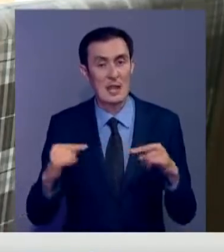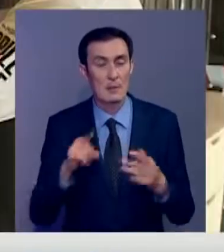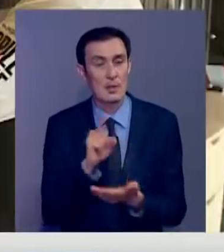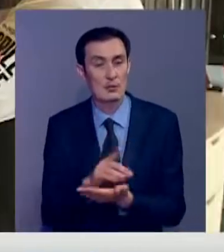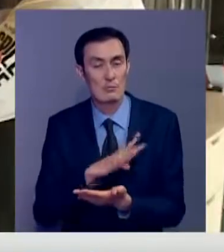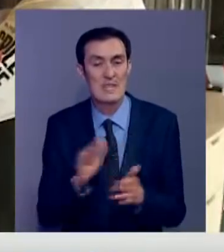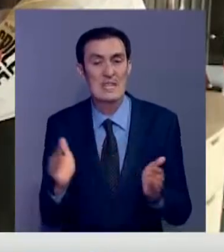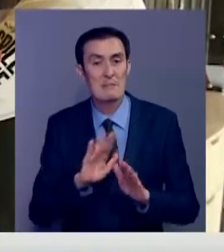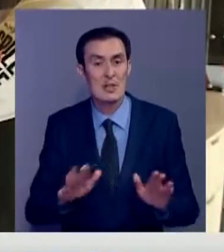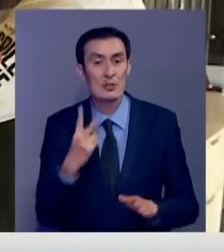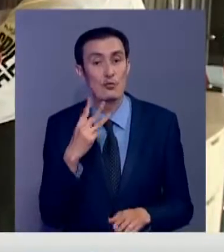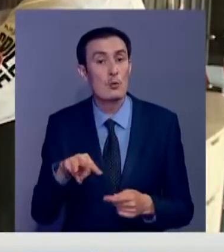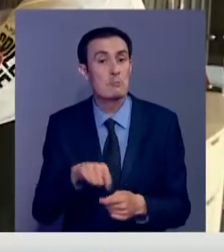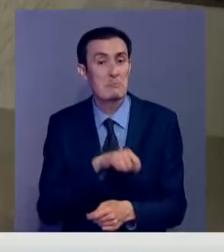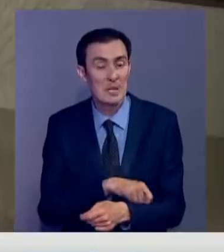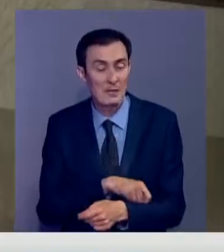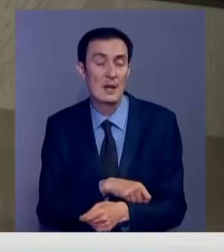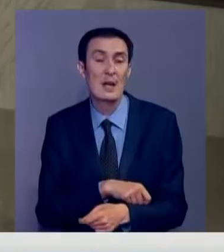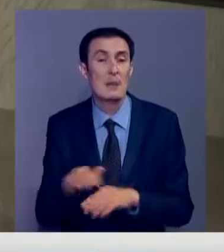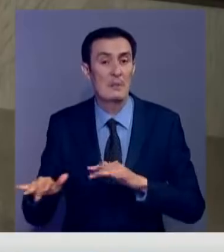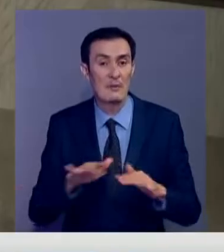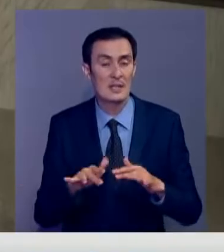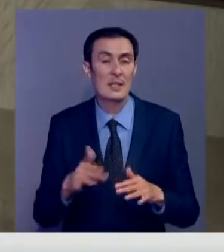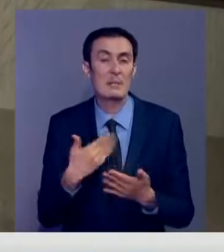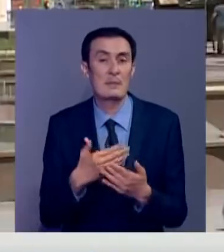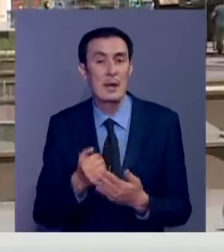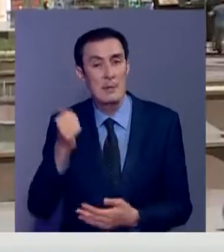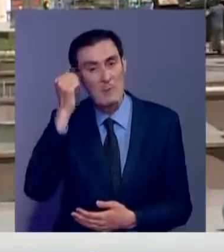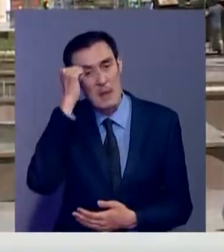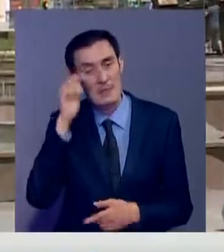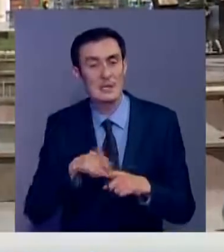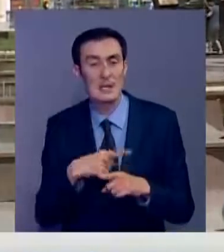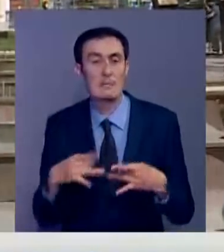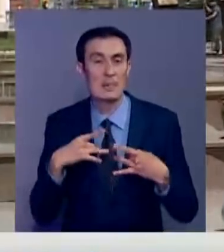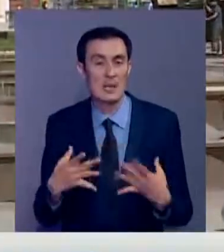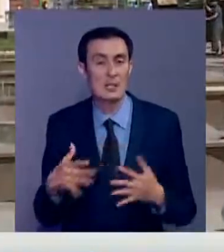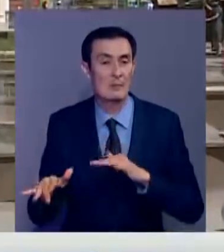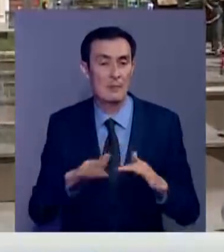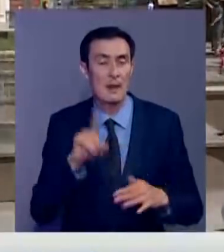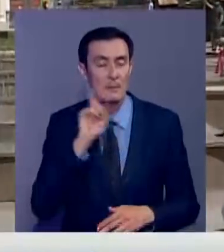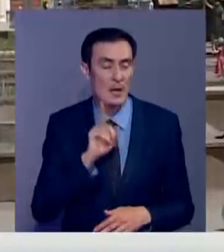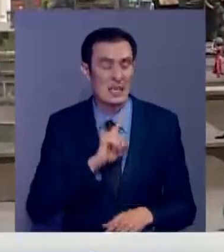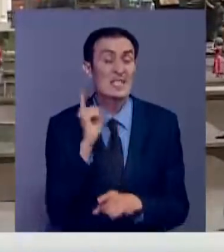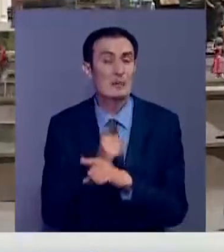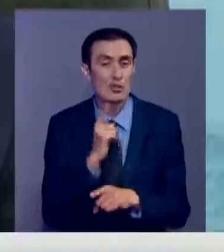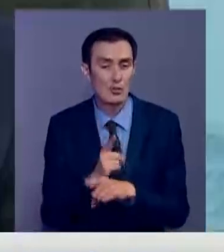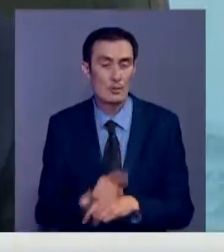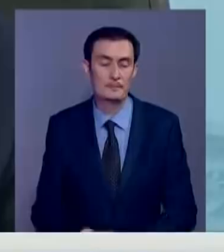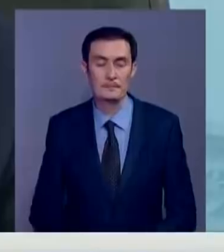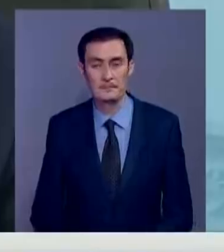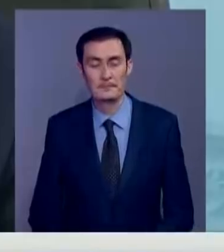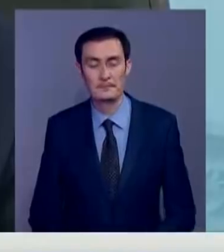должна быть не менее 2 метров. Проводить памятные и праздничные мероприятия пока также запрещено.